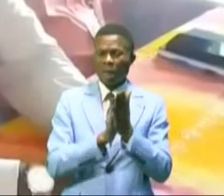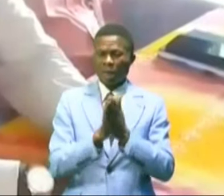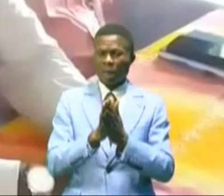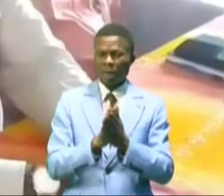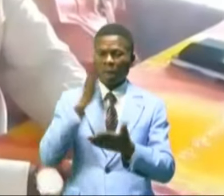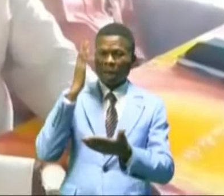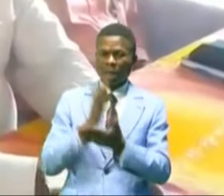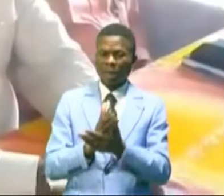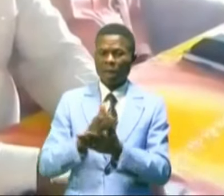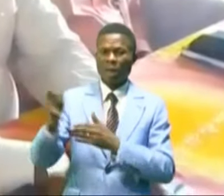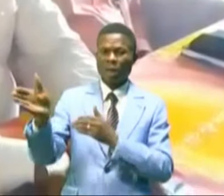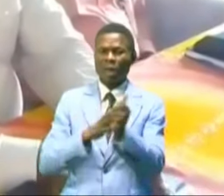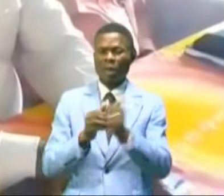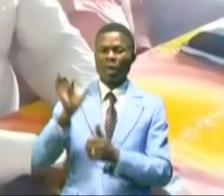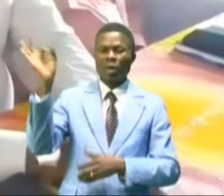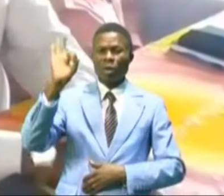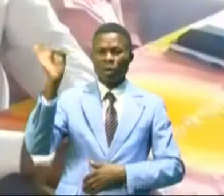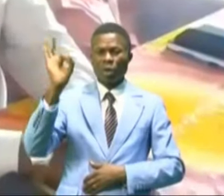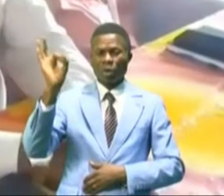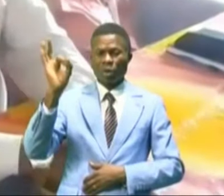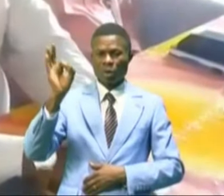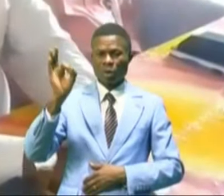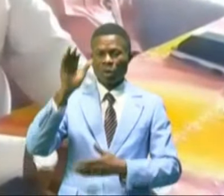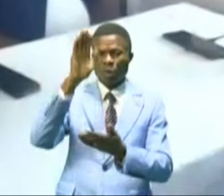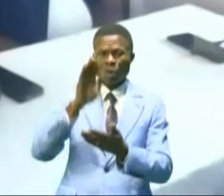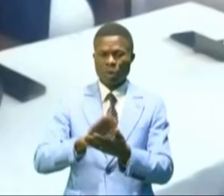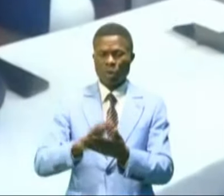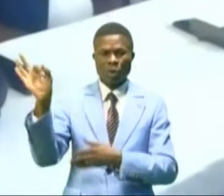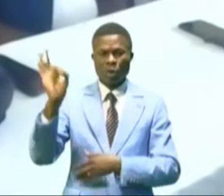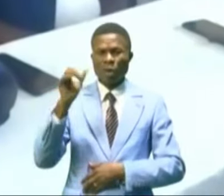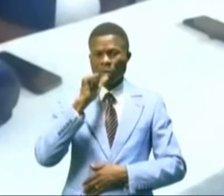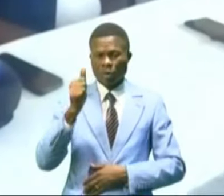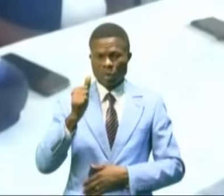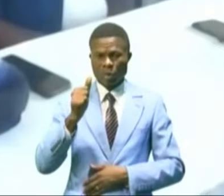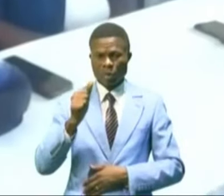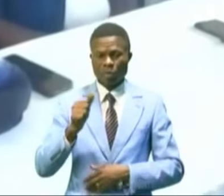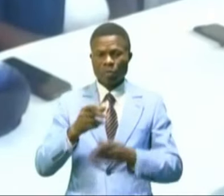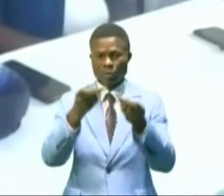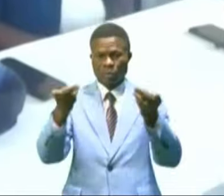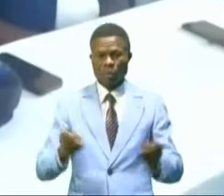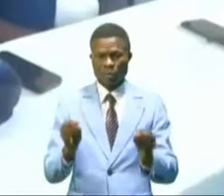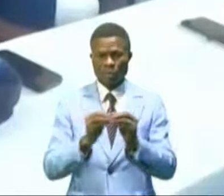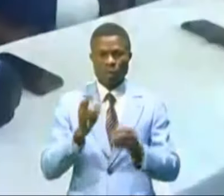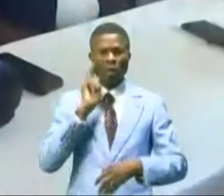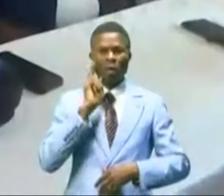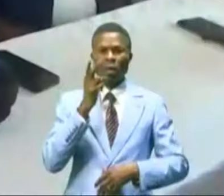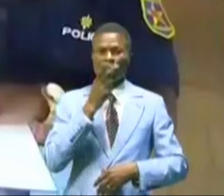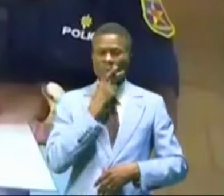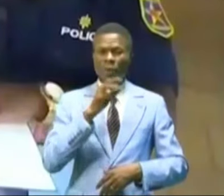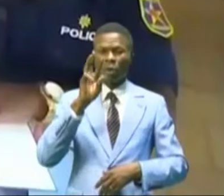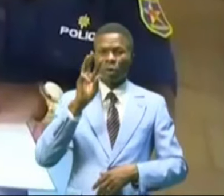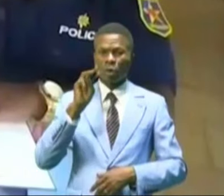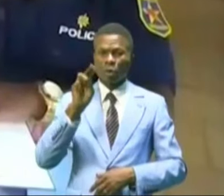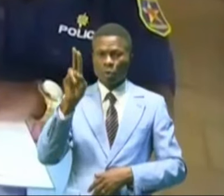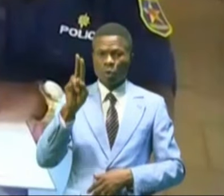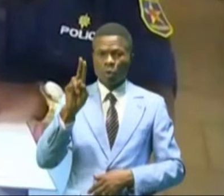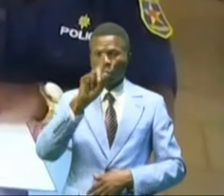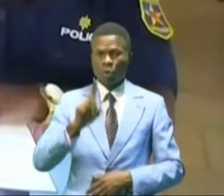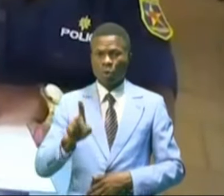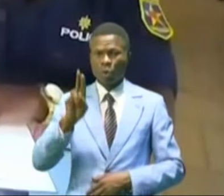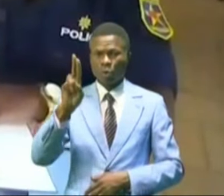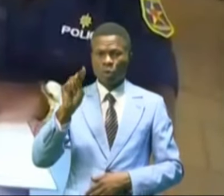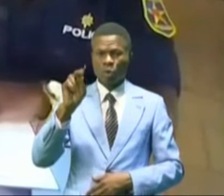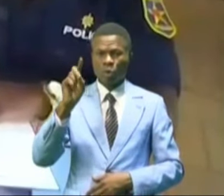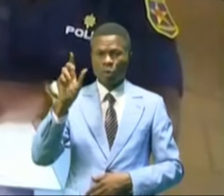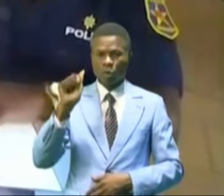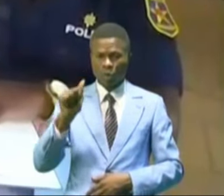contre la déforestation et dégradation des forêts. C'est la salle des réunions de l'hôtel Kuzunda qui a servi de cadre pour cet